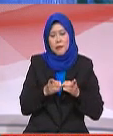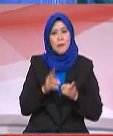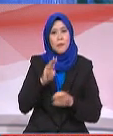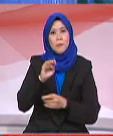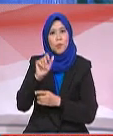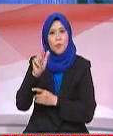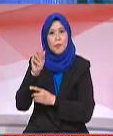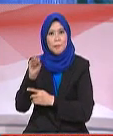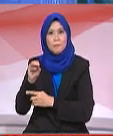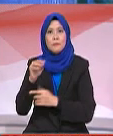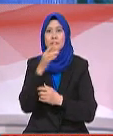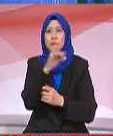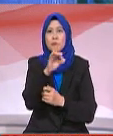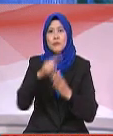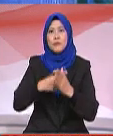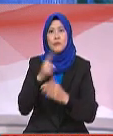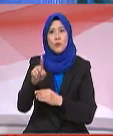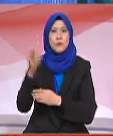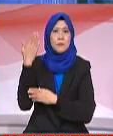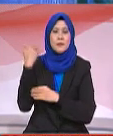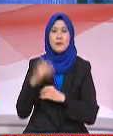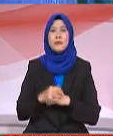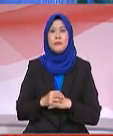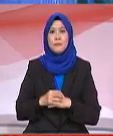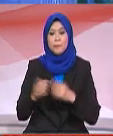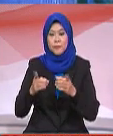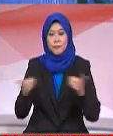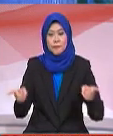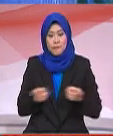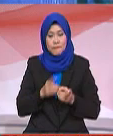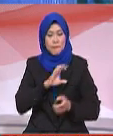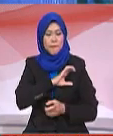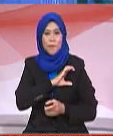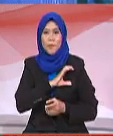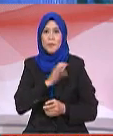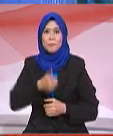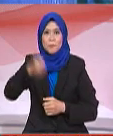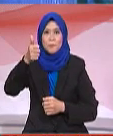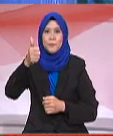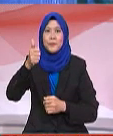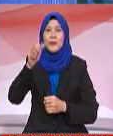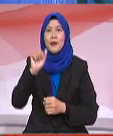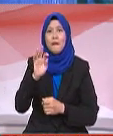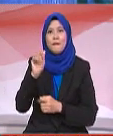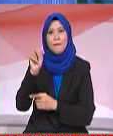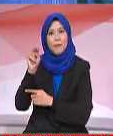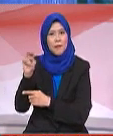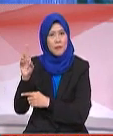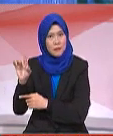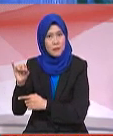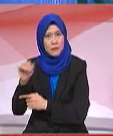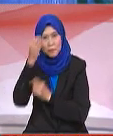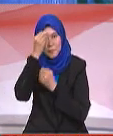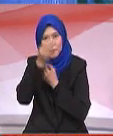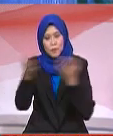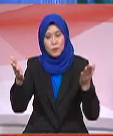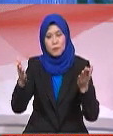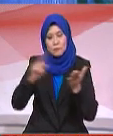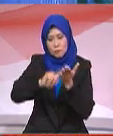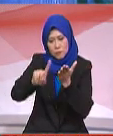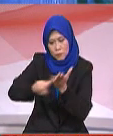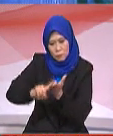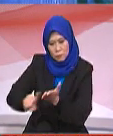pada 18 Februari lepas. Ketua Polis Daerah Mualim, Superintendent Sulizmi Afendi Sulaiman memaklumkan hasil